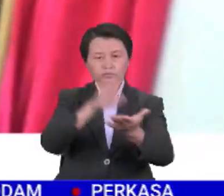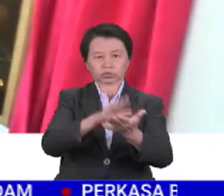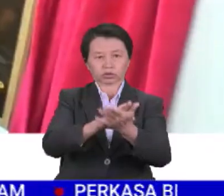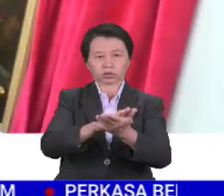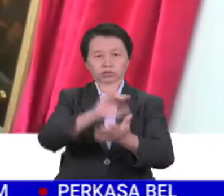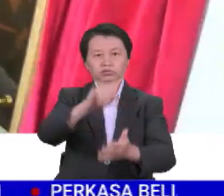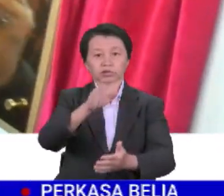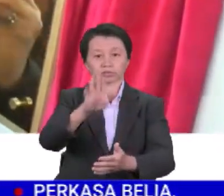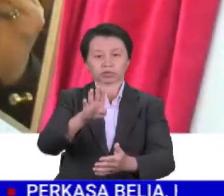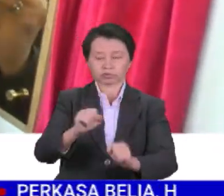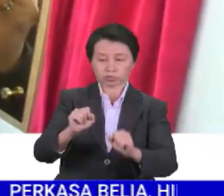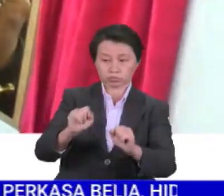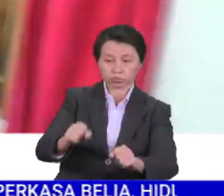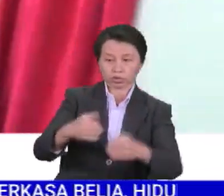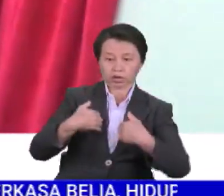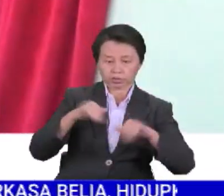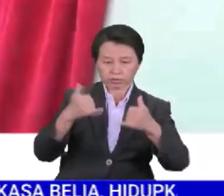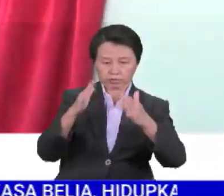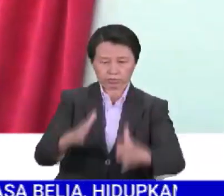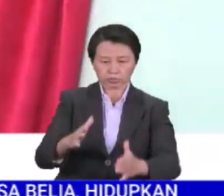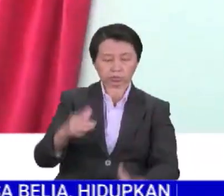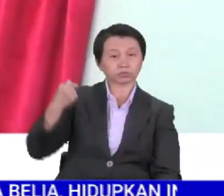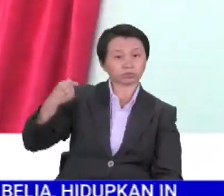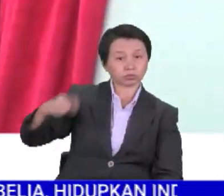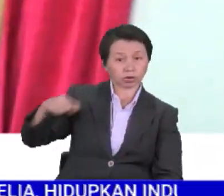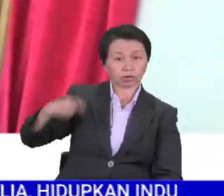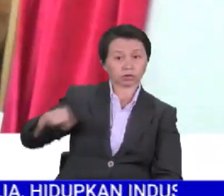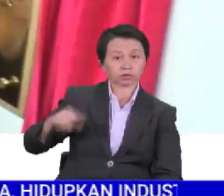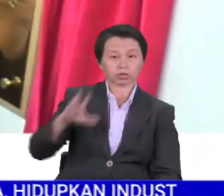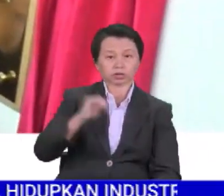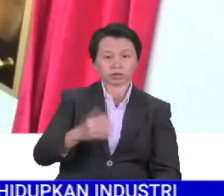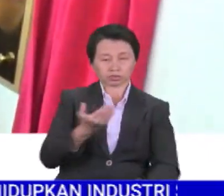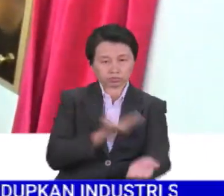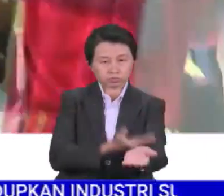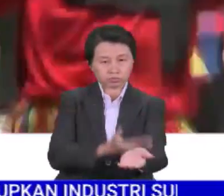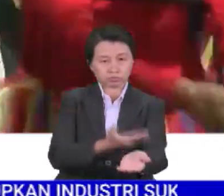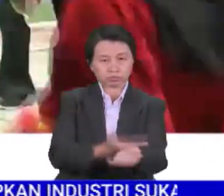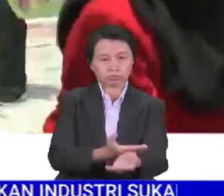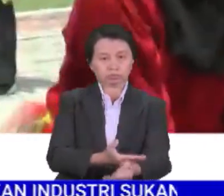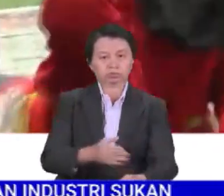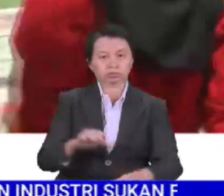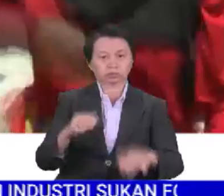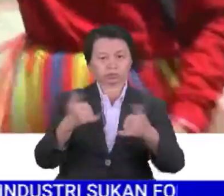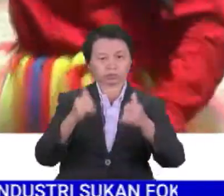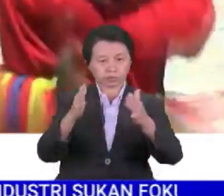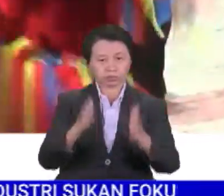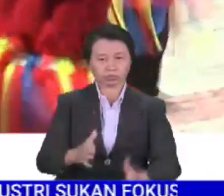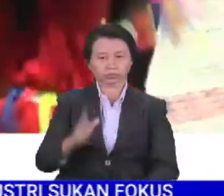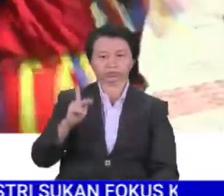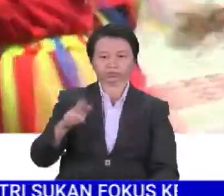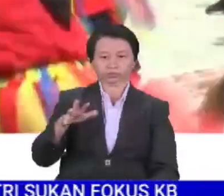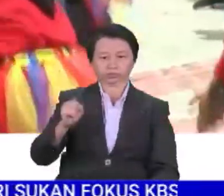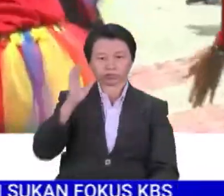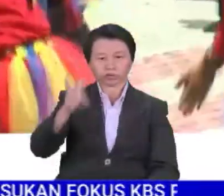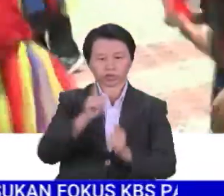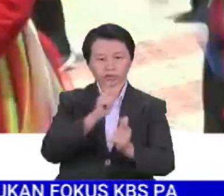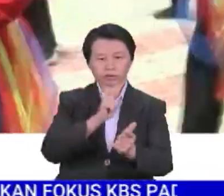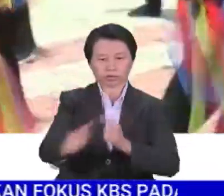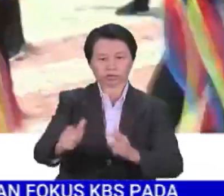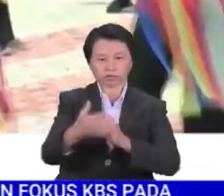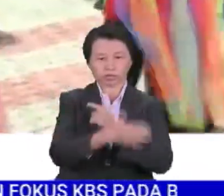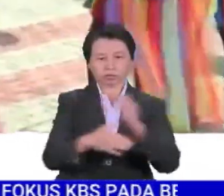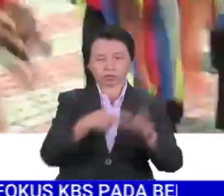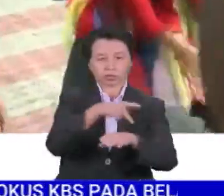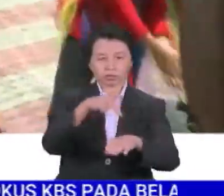Johor Bahru, berpotensi melahirkan atlet berkualiti serta pelapis atlet Johor. KBS akan meluluskan peruntukan menyelenggara